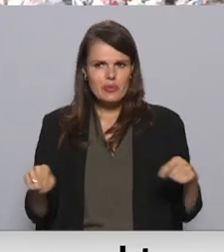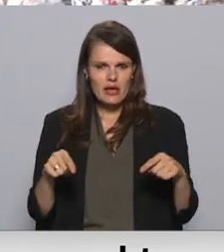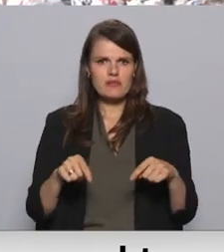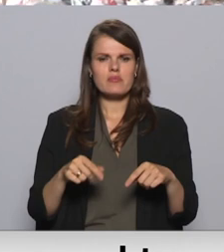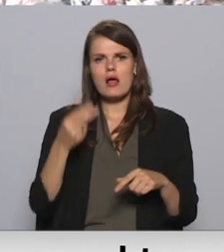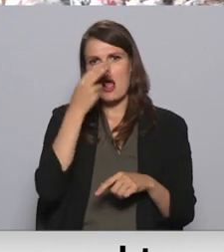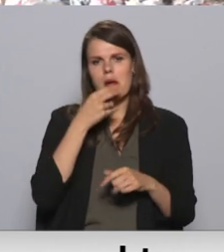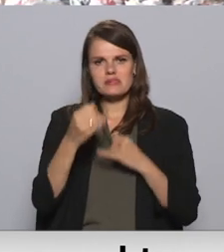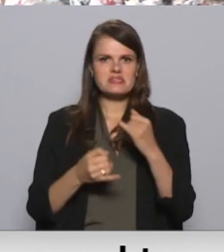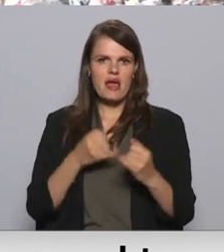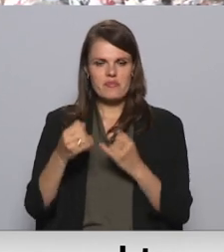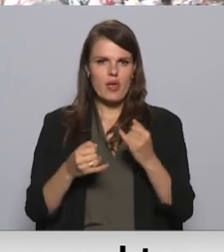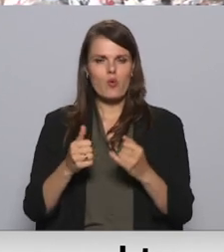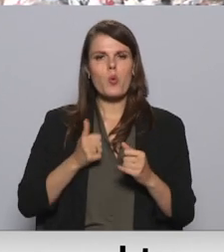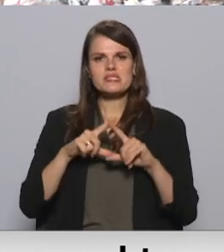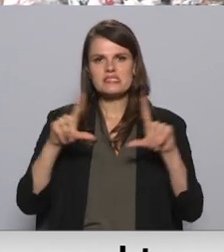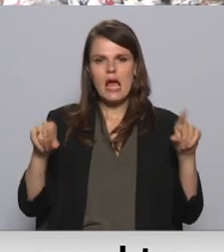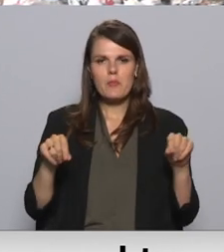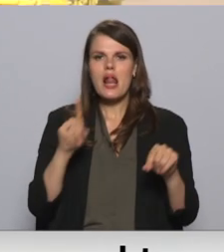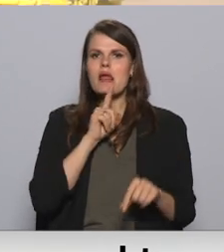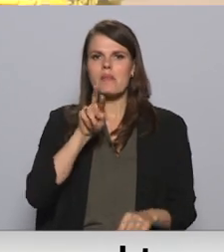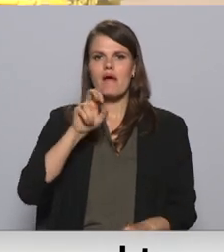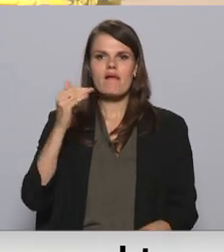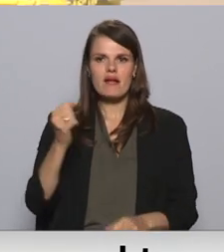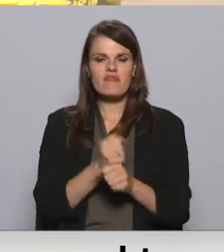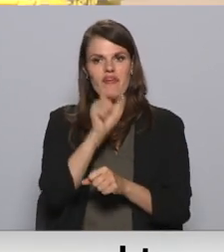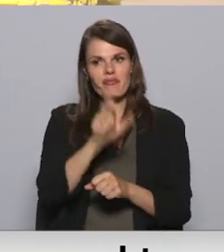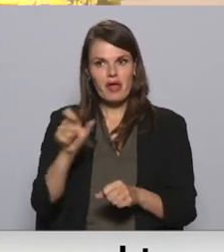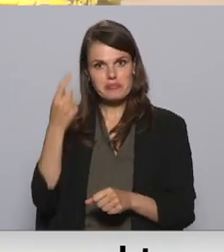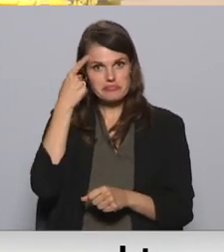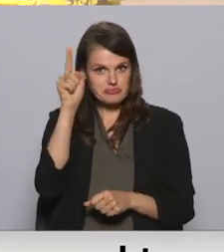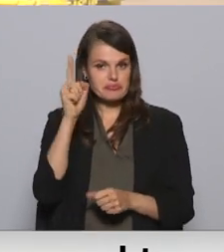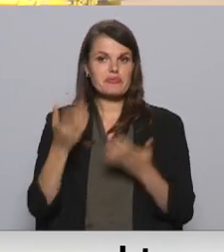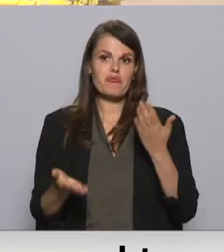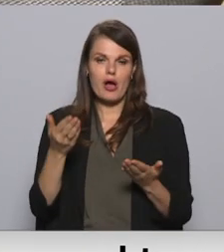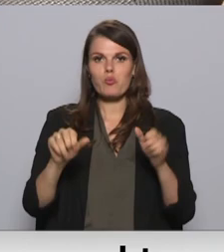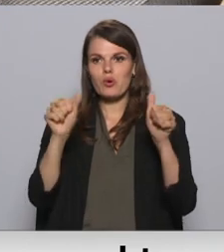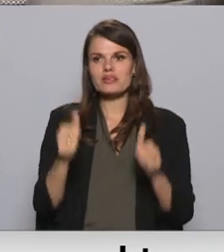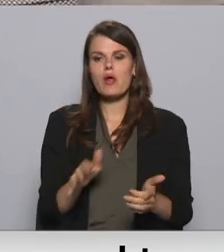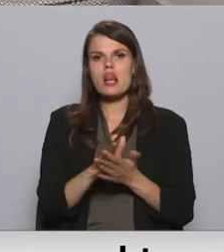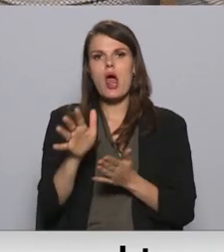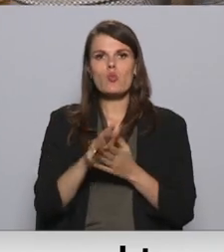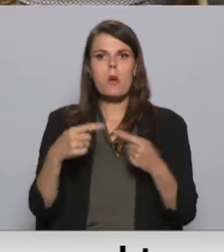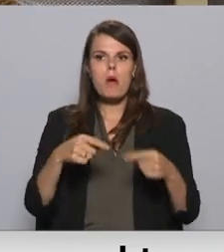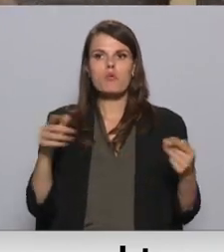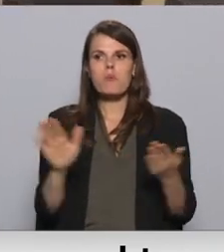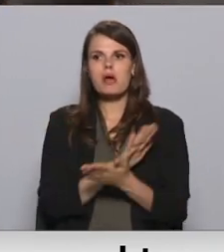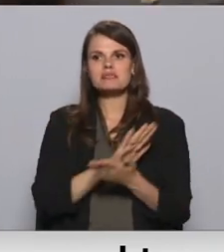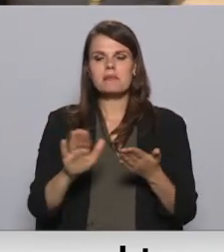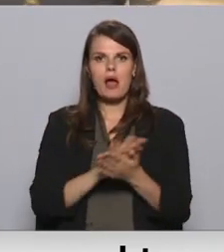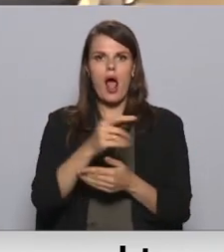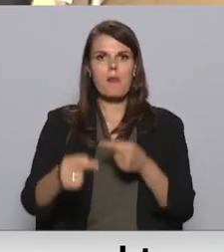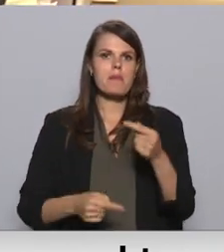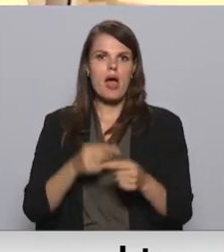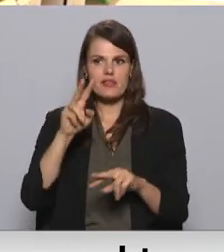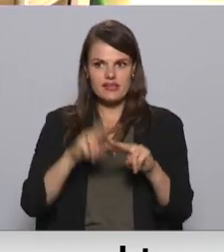Ķīvītes apsaimniekotāji uzņēmumu Liepājas Rasts darbiniekiem jau pirms kāda laika radās ideja izveidot lietot mantu bezmaksas apmaiņas punktu.